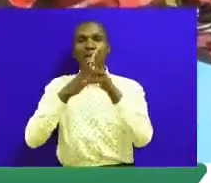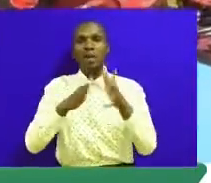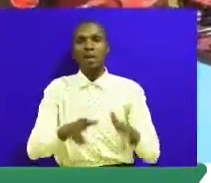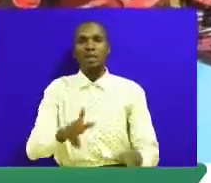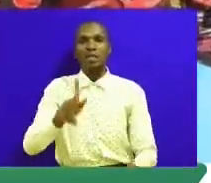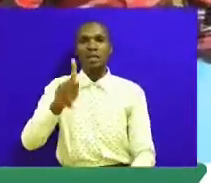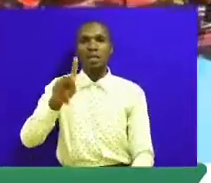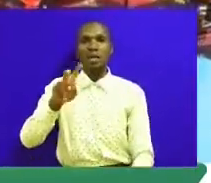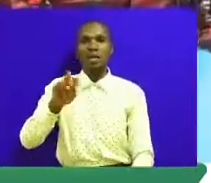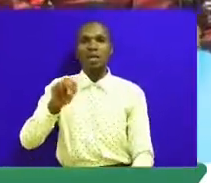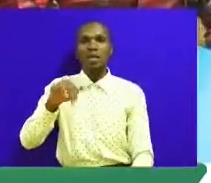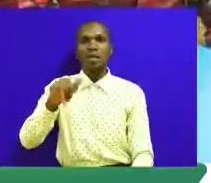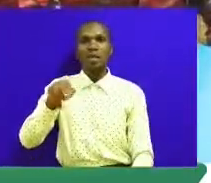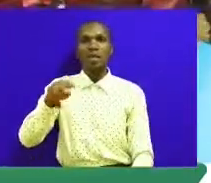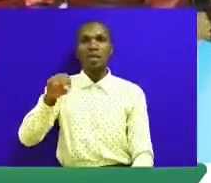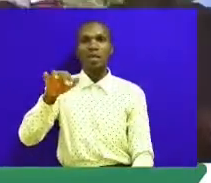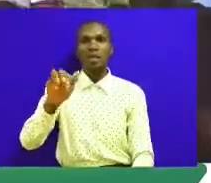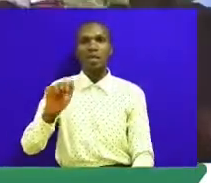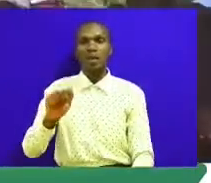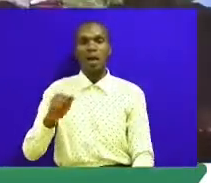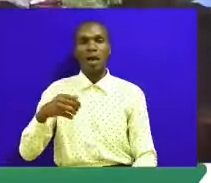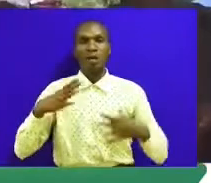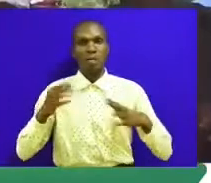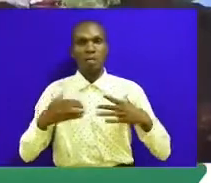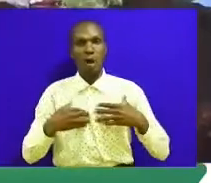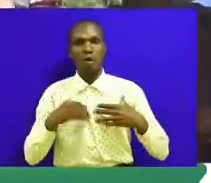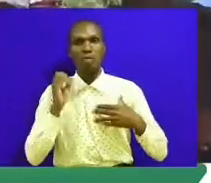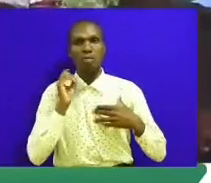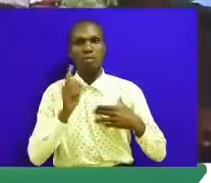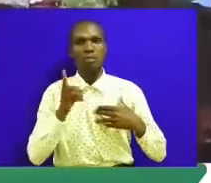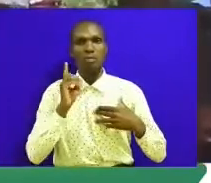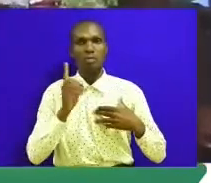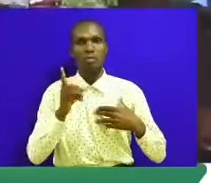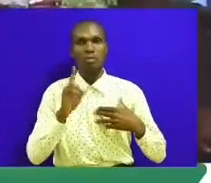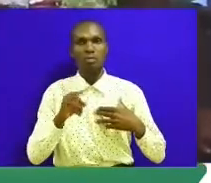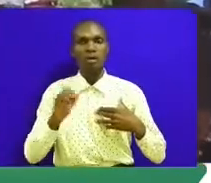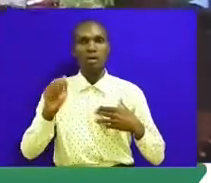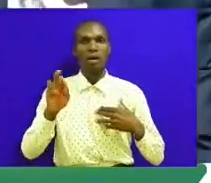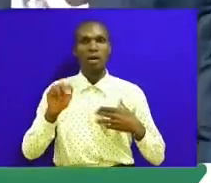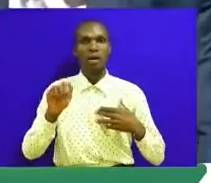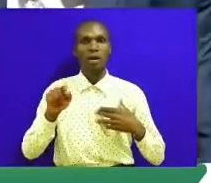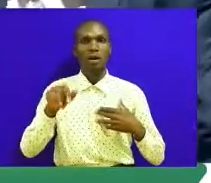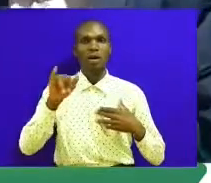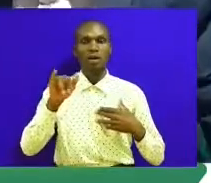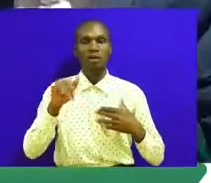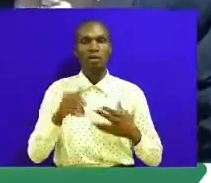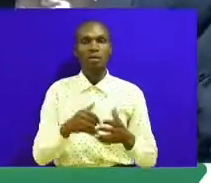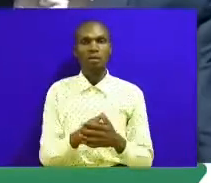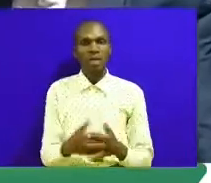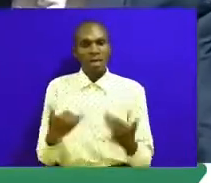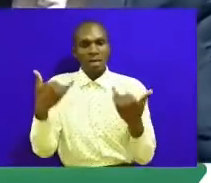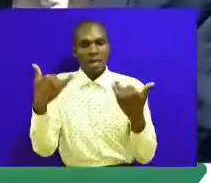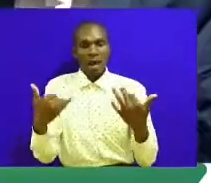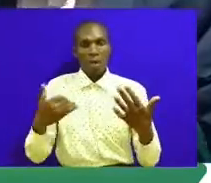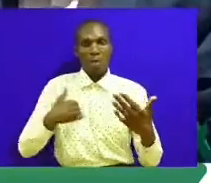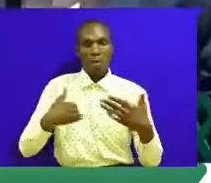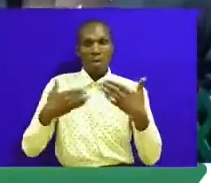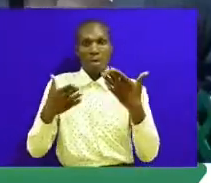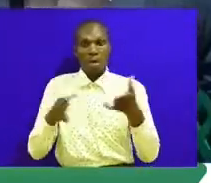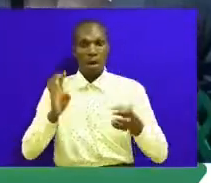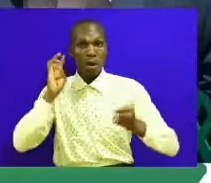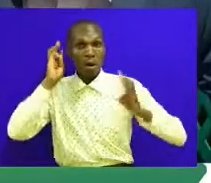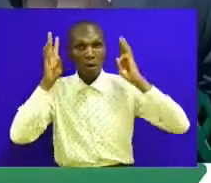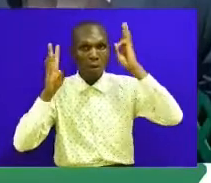gobono ensemo ya wamenyikuru wagusiba momochiri Arati asengwane yo. Igon kumetia musangirele